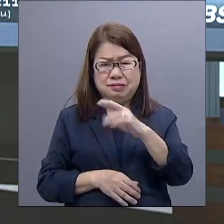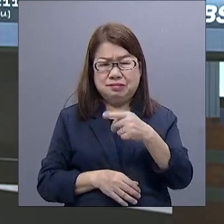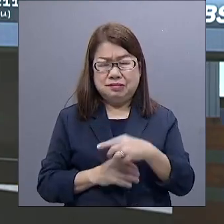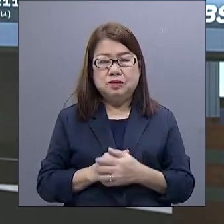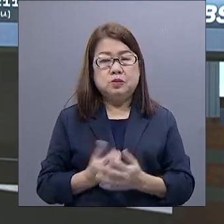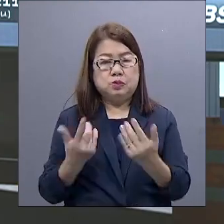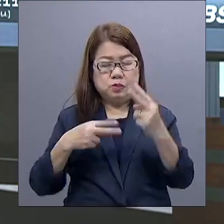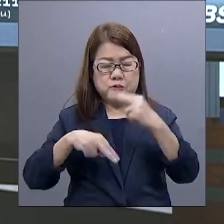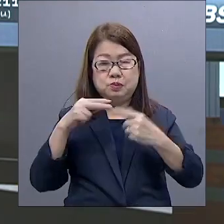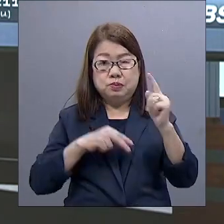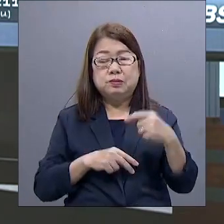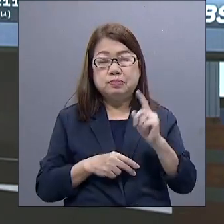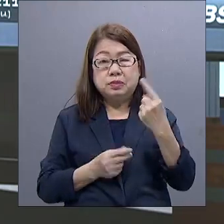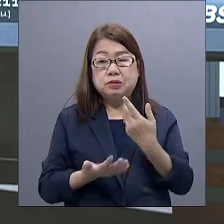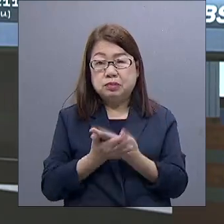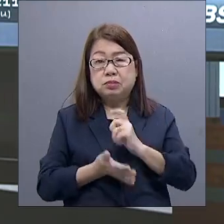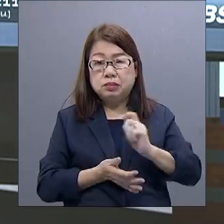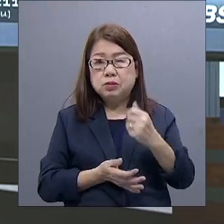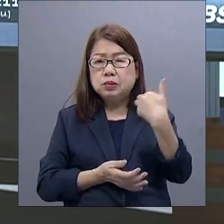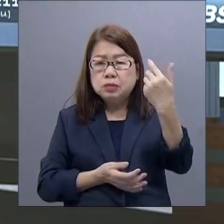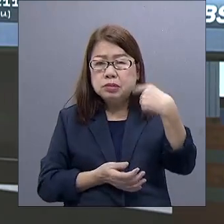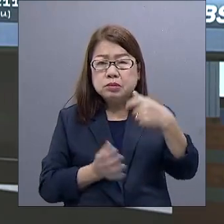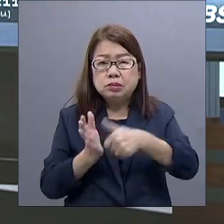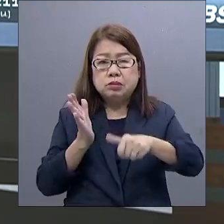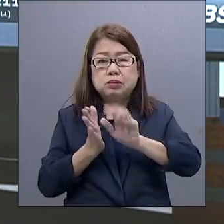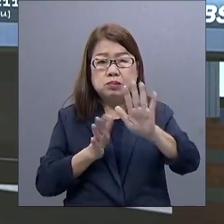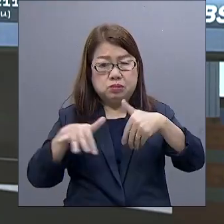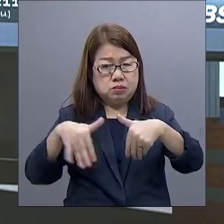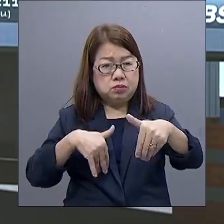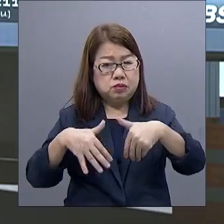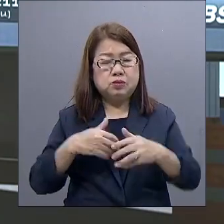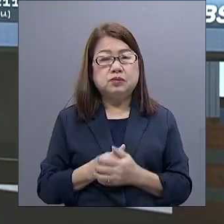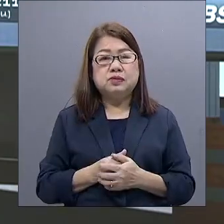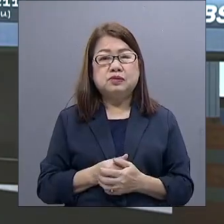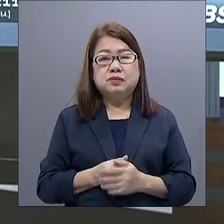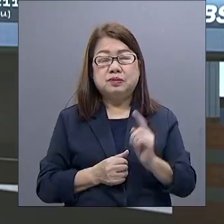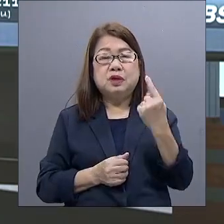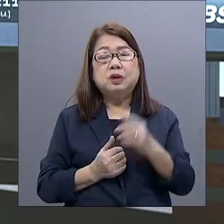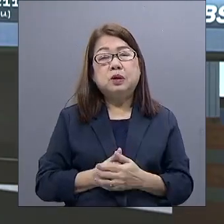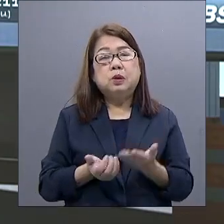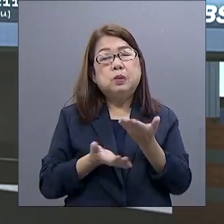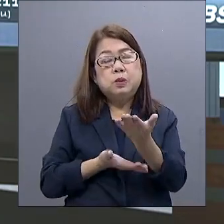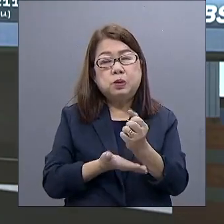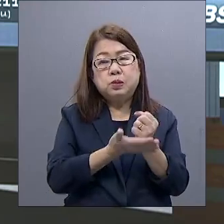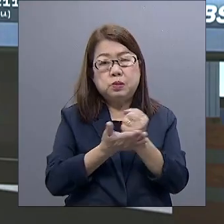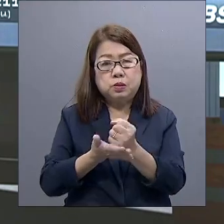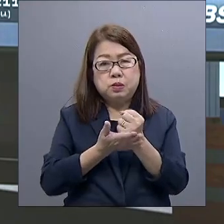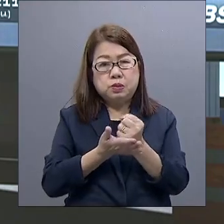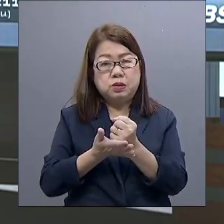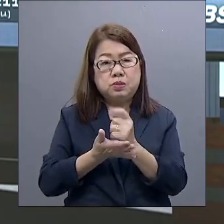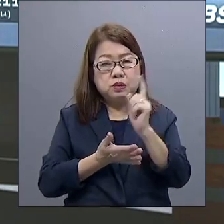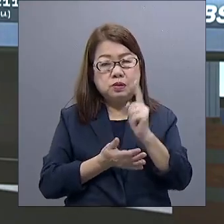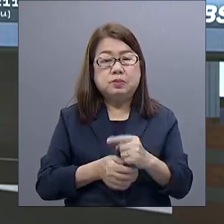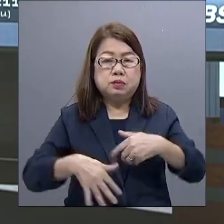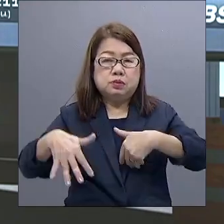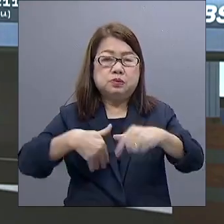อการใช้ภาษีประชาชนยปโงใสคุณชมป้ายต่อไปค่ะป้ายนี้ขอคามชวยเหอกันค่ะดคภาชีวิตของคน